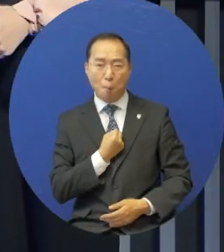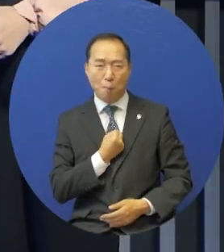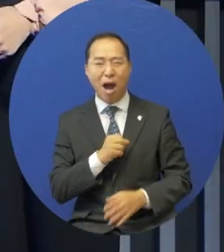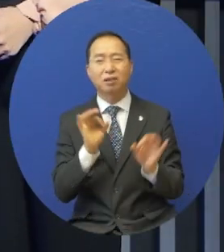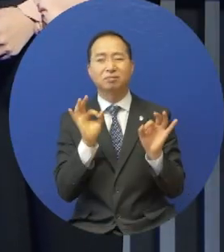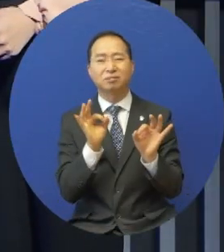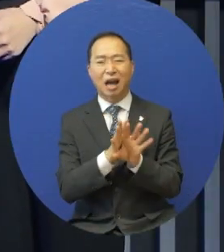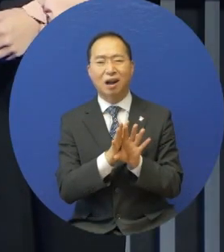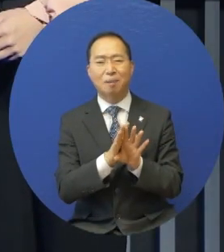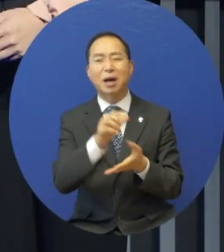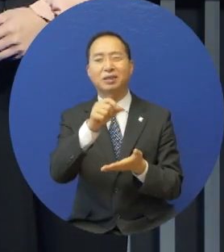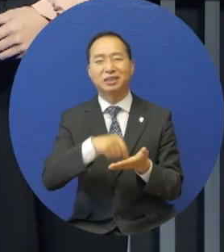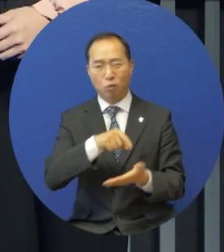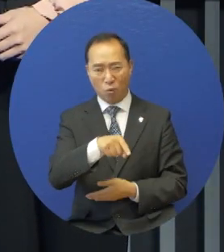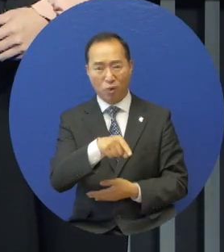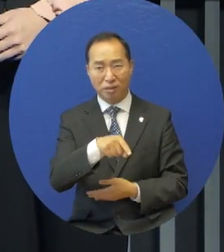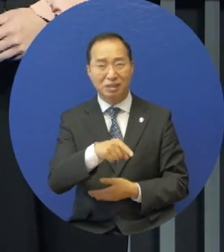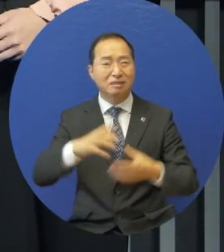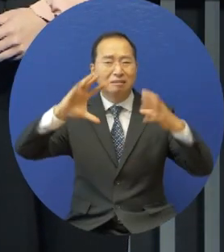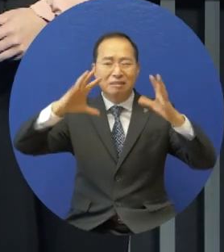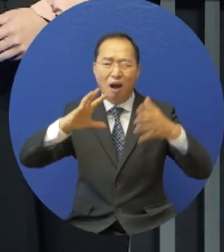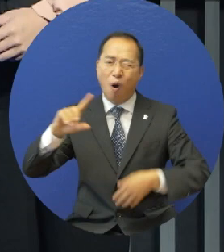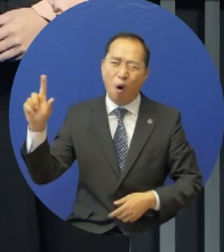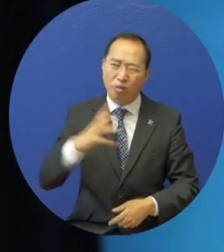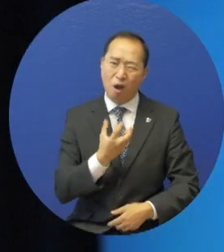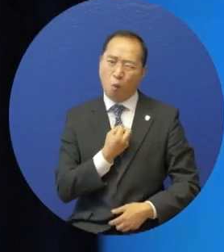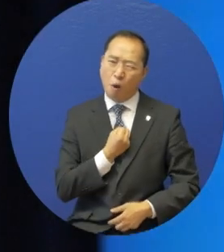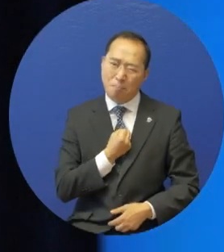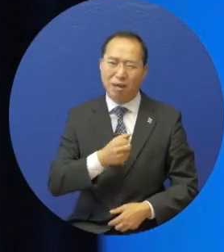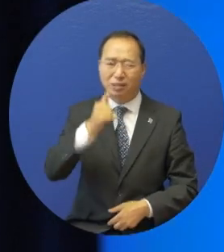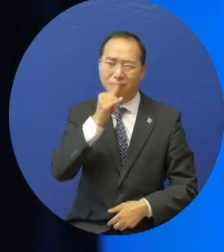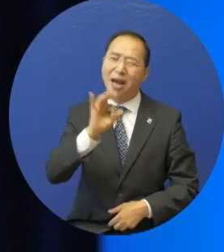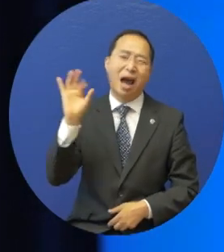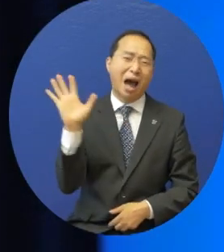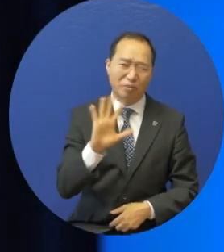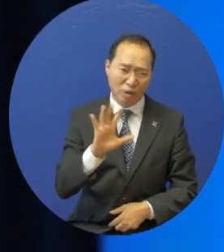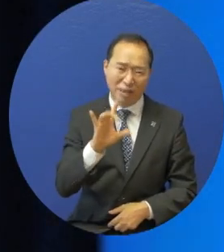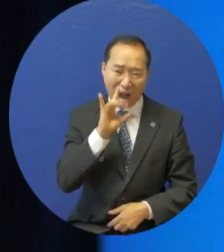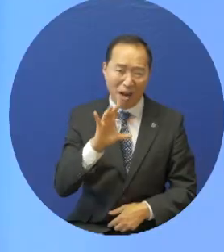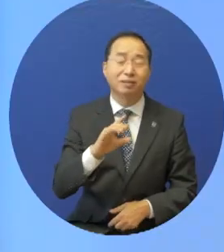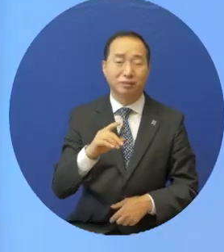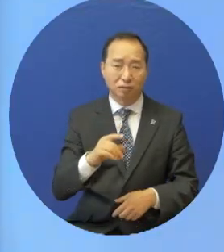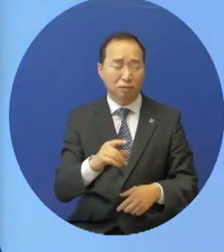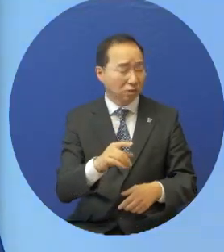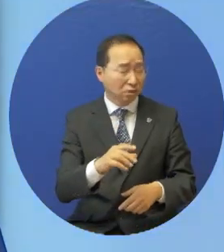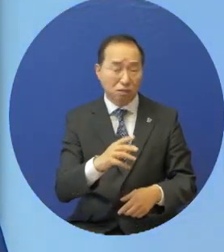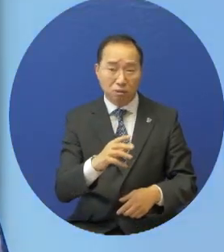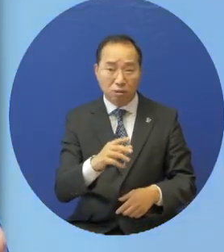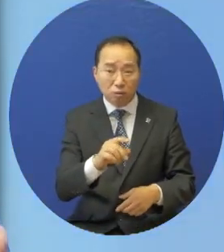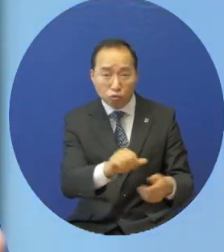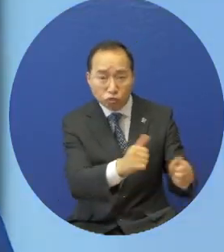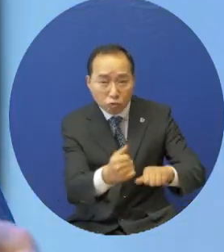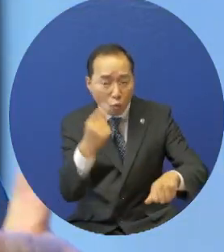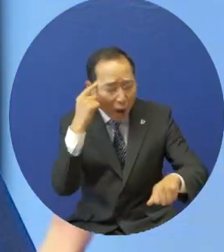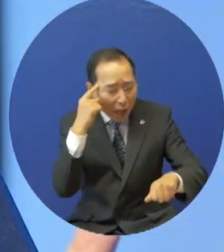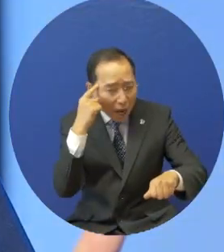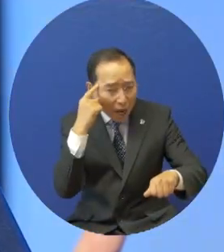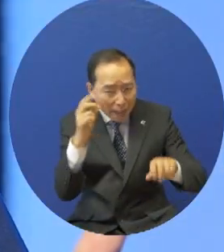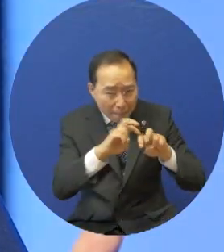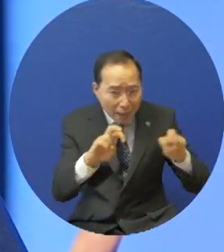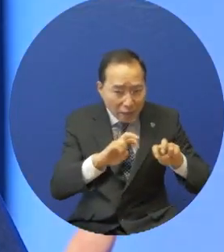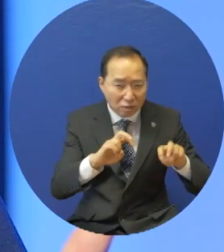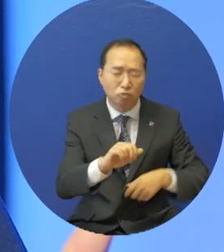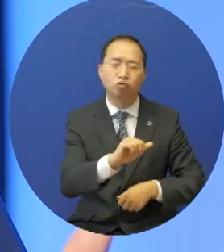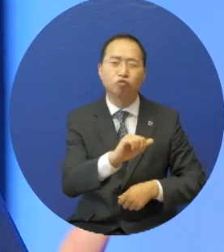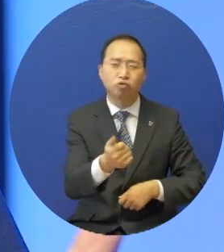원망할 원자. 이 세상에 어떤 죽음도 원망이 있어서는 안 되죠. 이게 어떻게 죽었는지를 밝혀서 그 어떤 죽음에